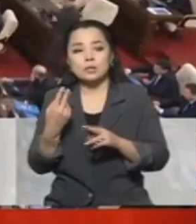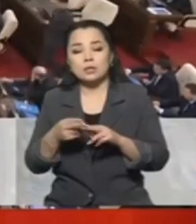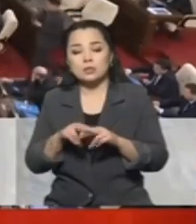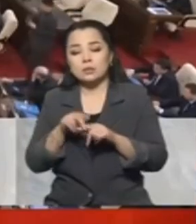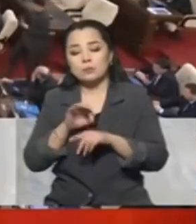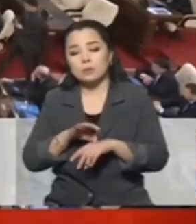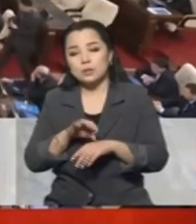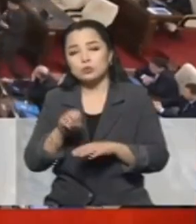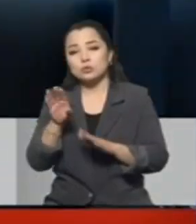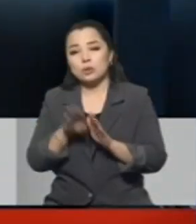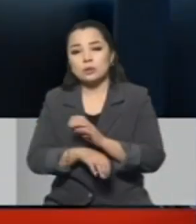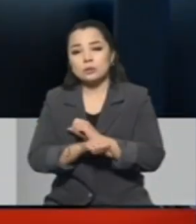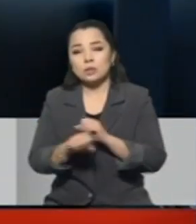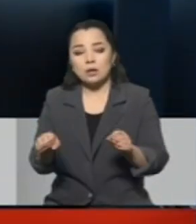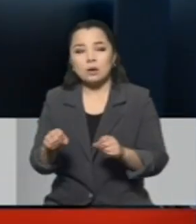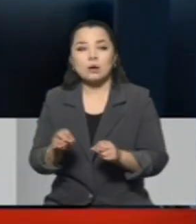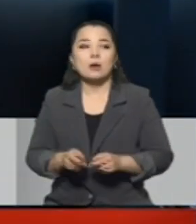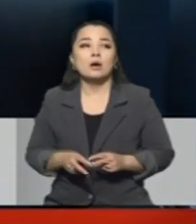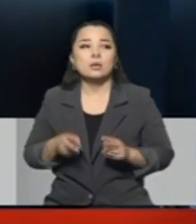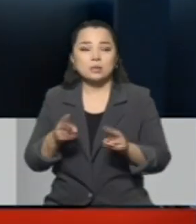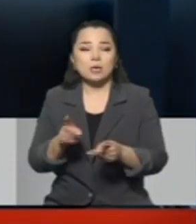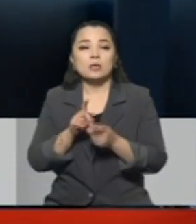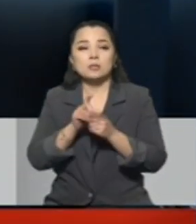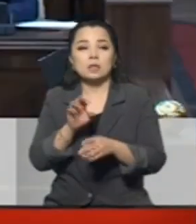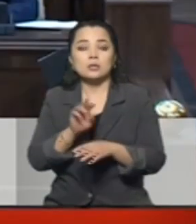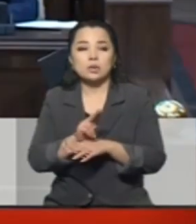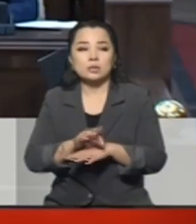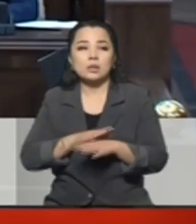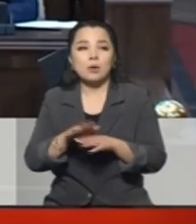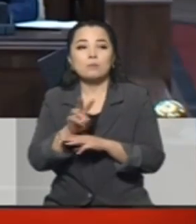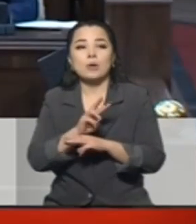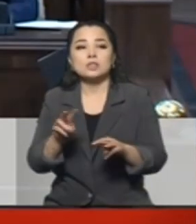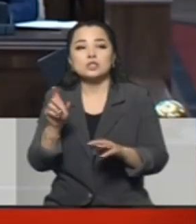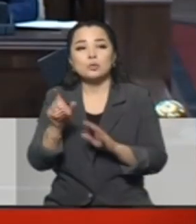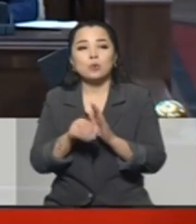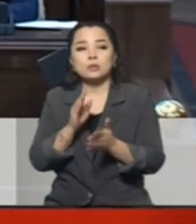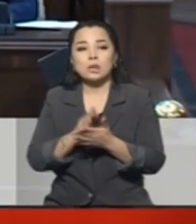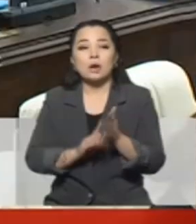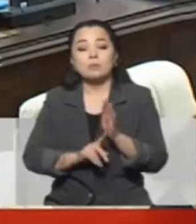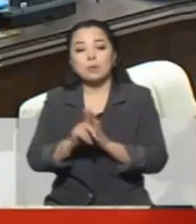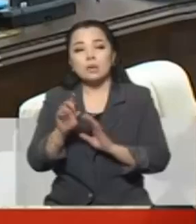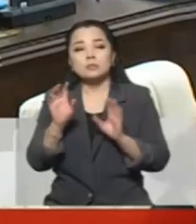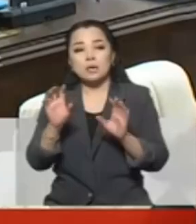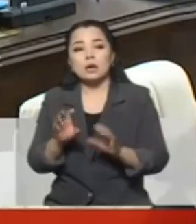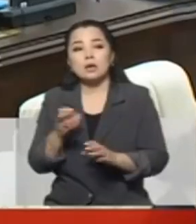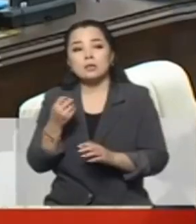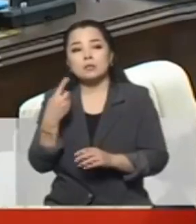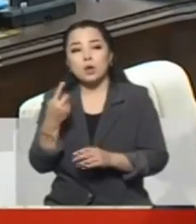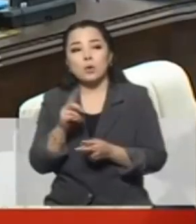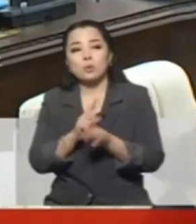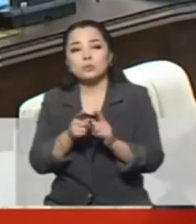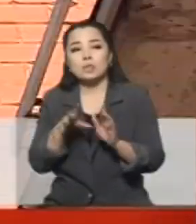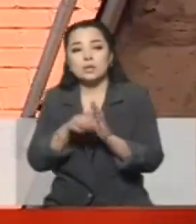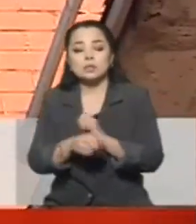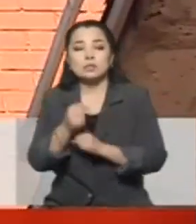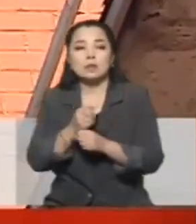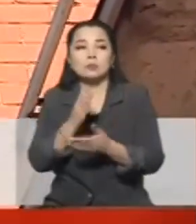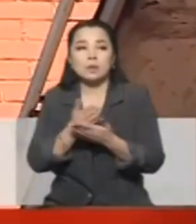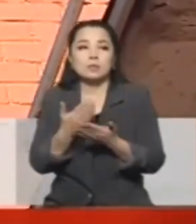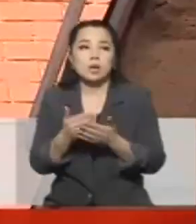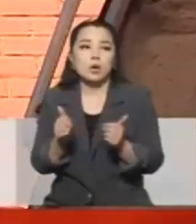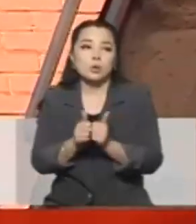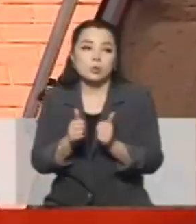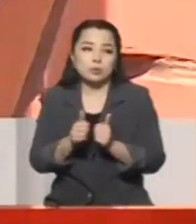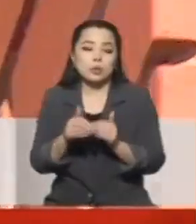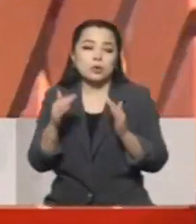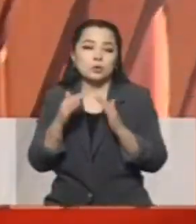Індетті өршіп тұтастай ұлтқа қауіп төндірген дертпен күресу мақсатында мәжіліс депутаттарының бастамасымен заңға тағы бірқатар өзгеріс енгізілді. Мәселен,